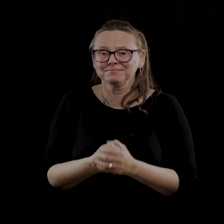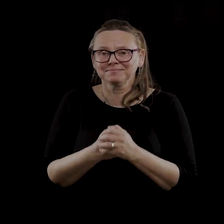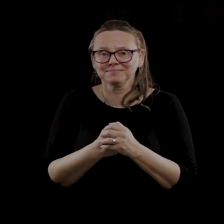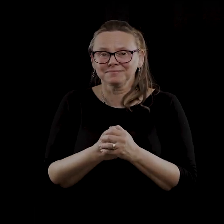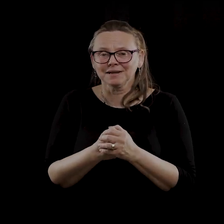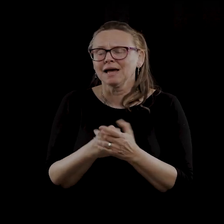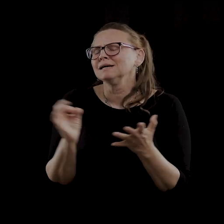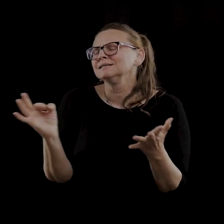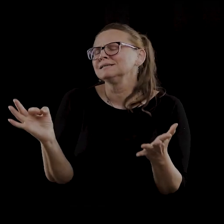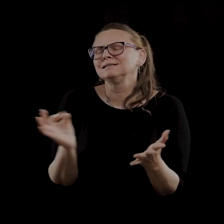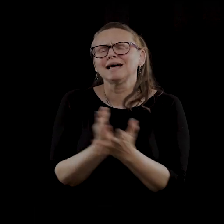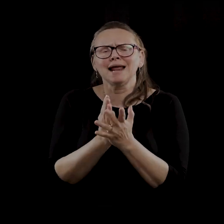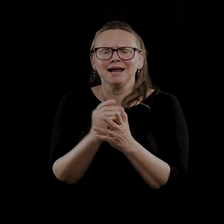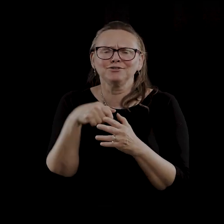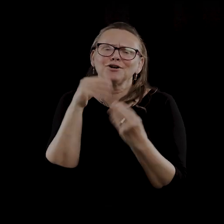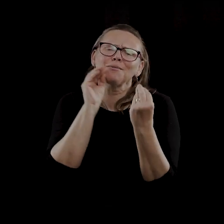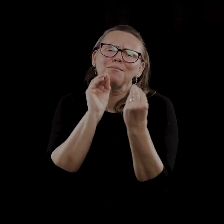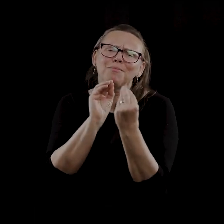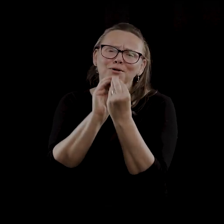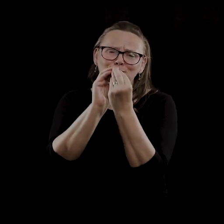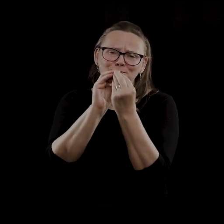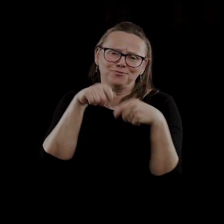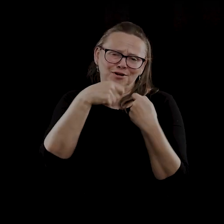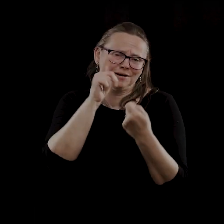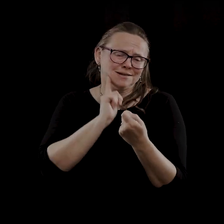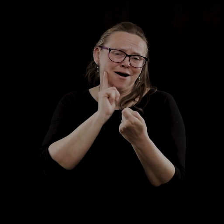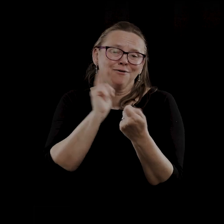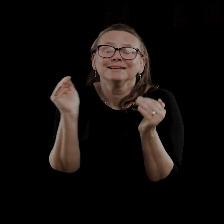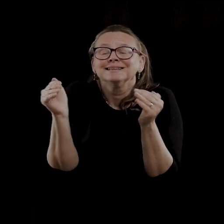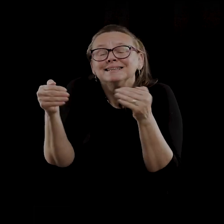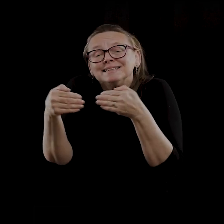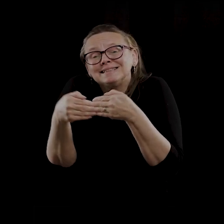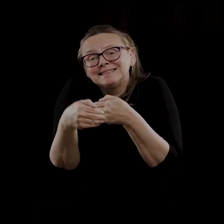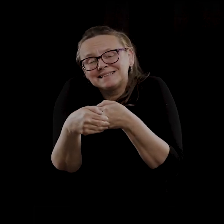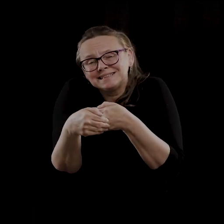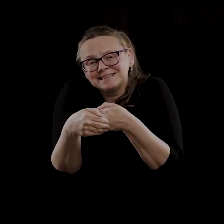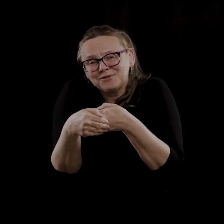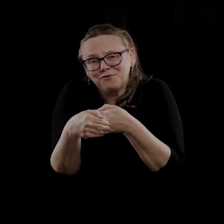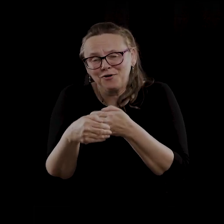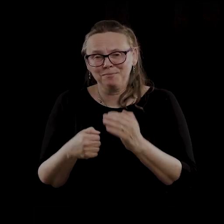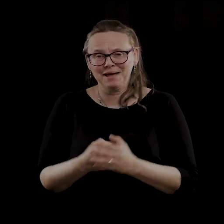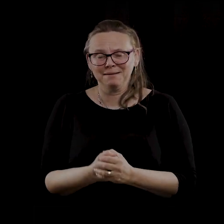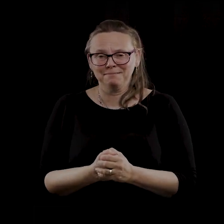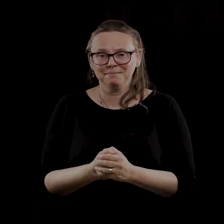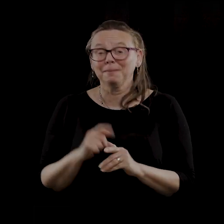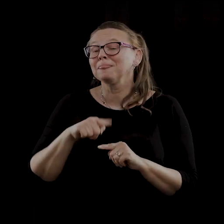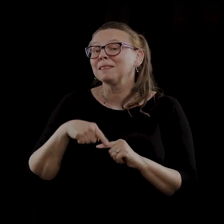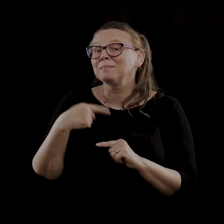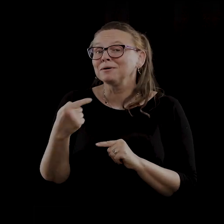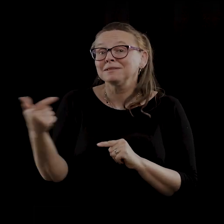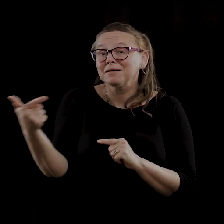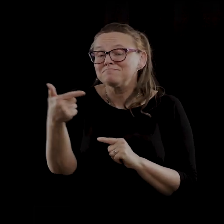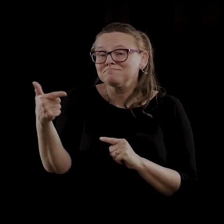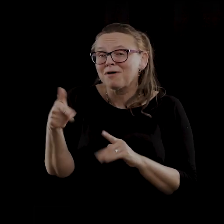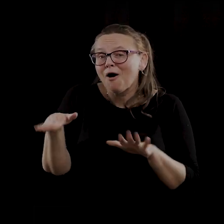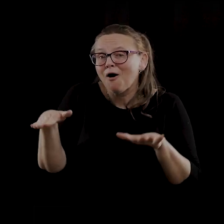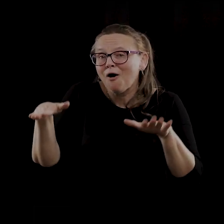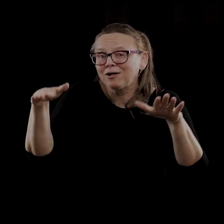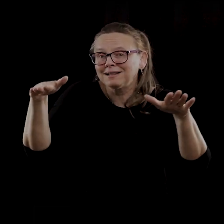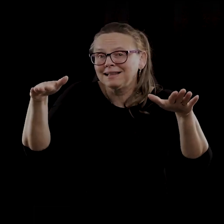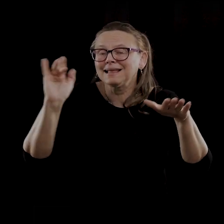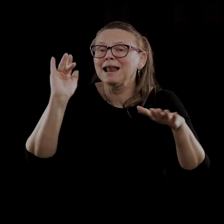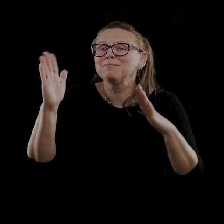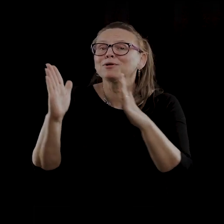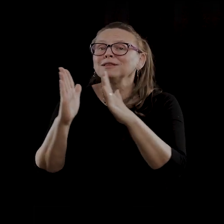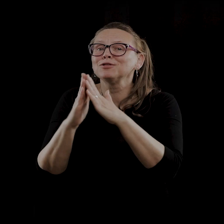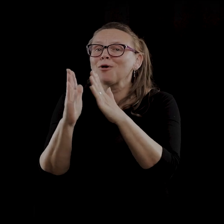V srečanju je dal poljubček in se stisnil k njej v objem. Nato sta odletela proti